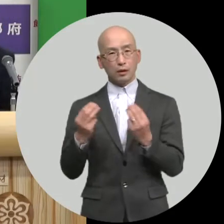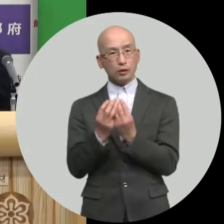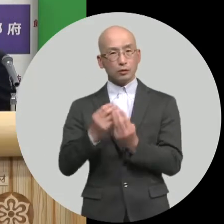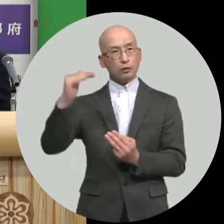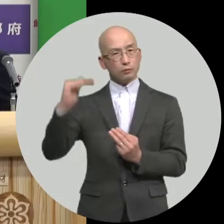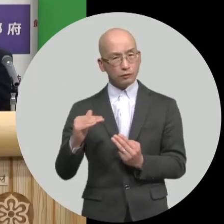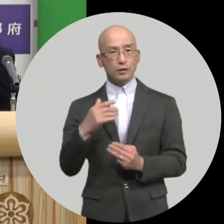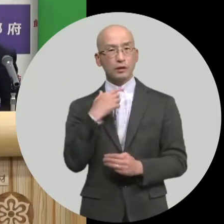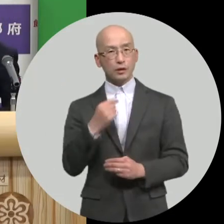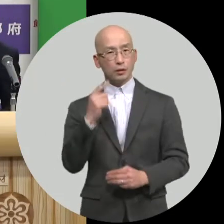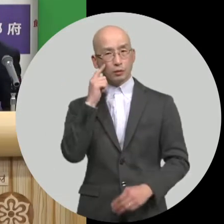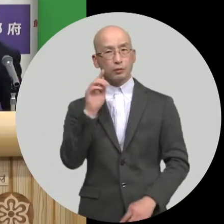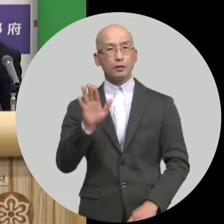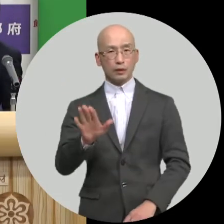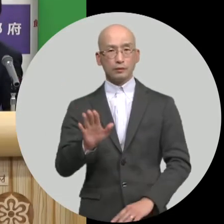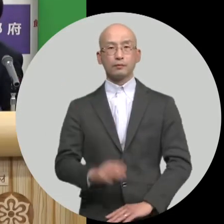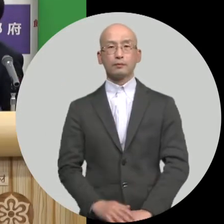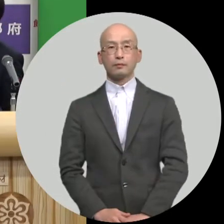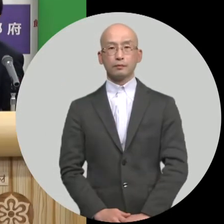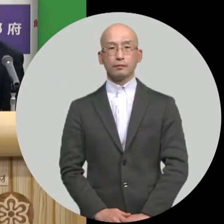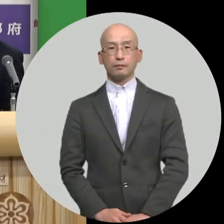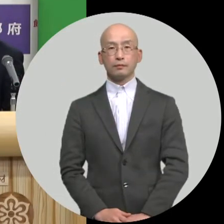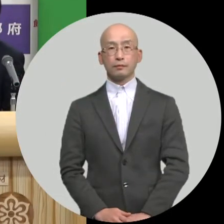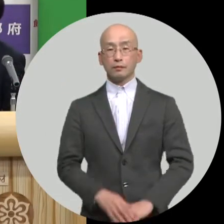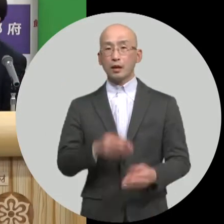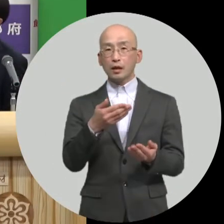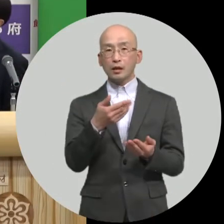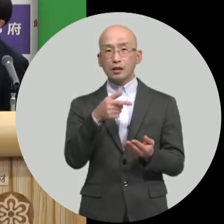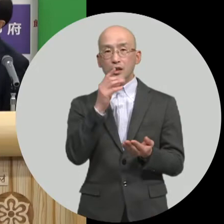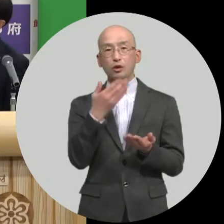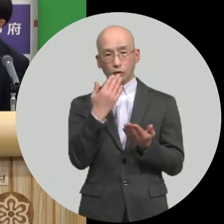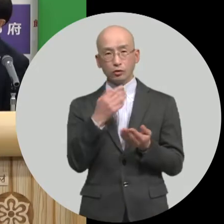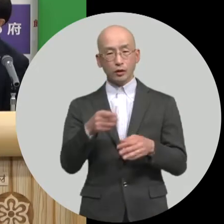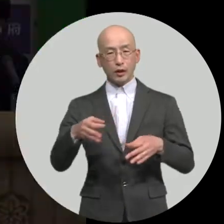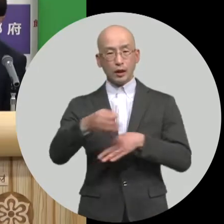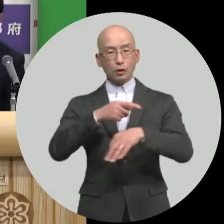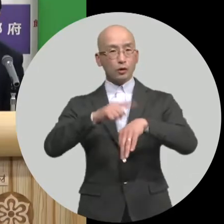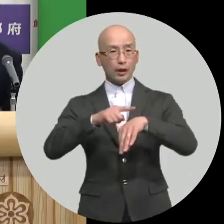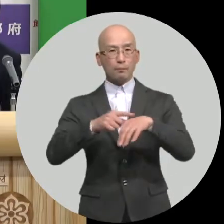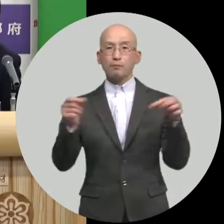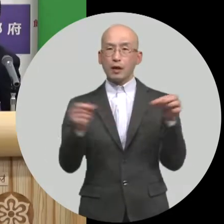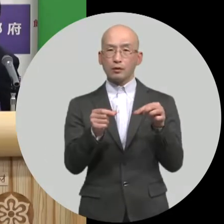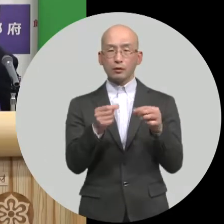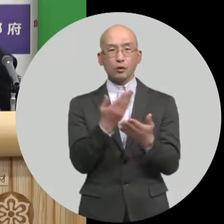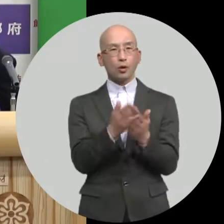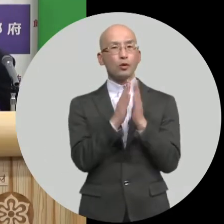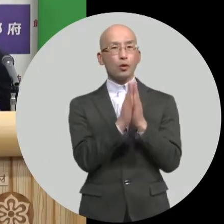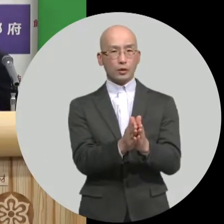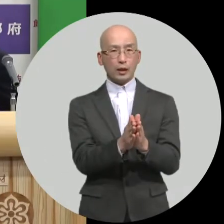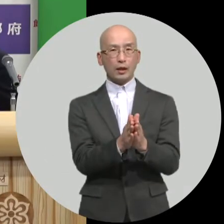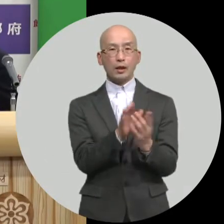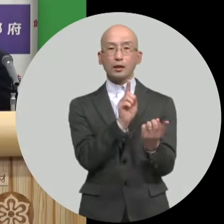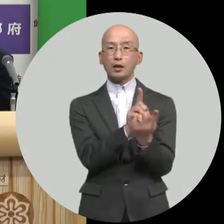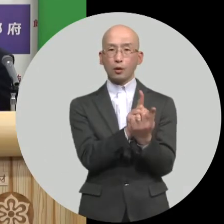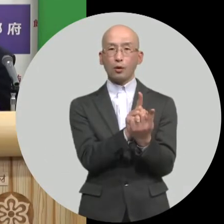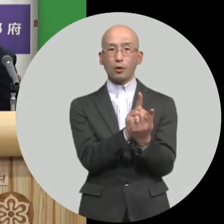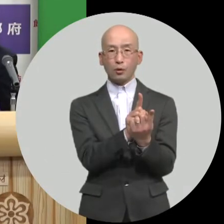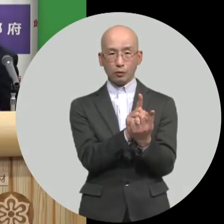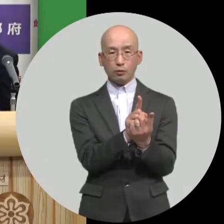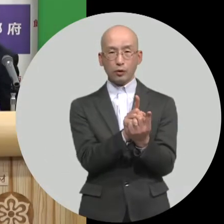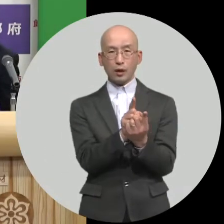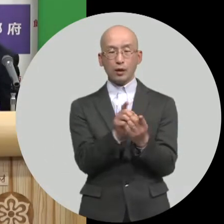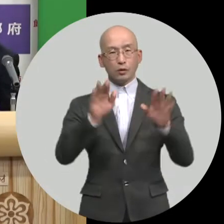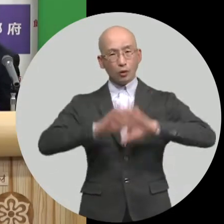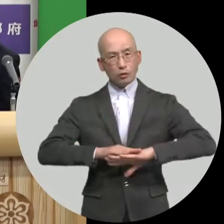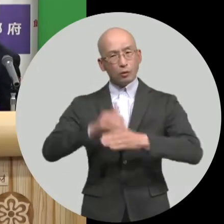まず、飲食の営業時間短縮の要請でございますけれども、対象施設は接待を伴う飲食店、それ